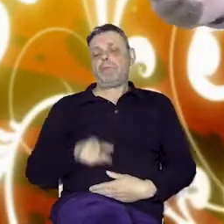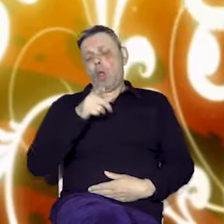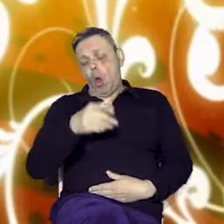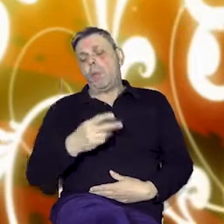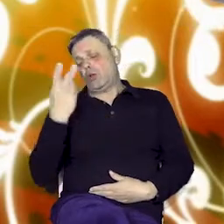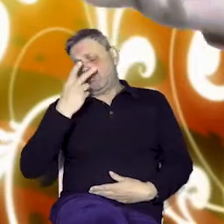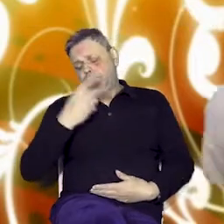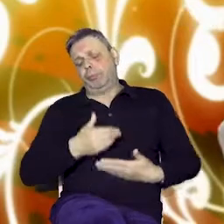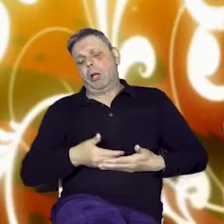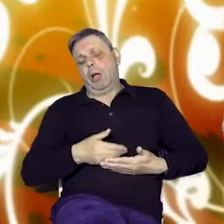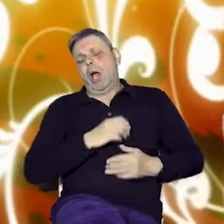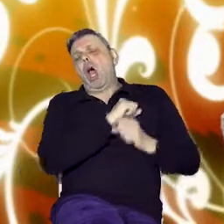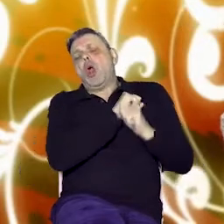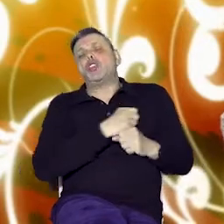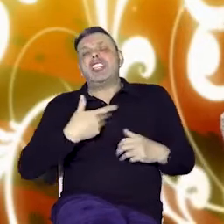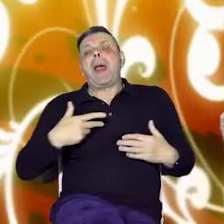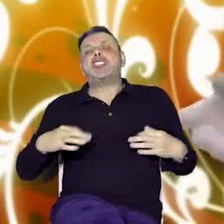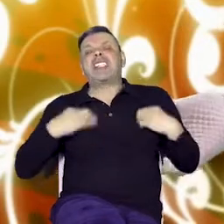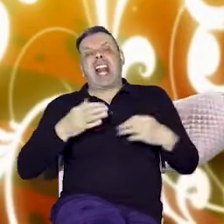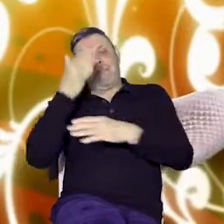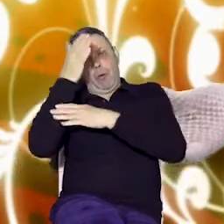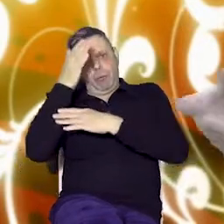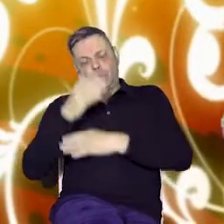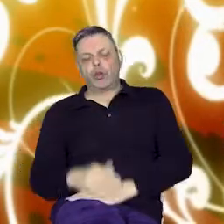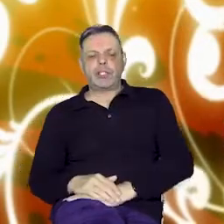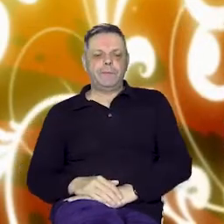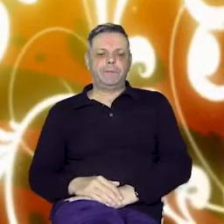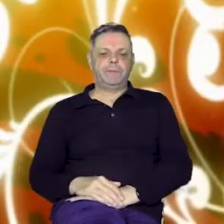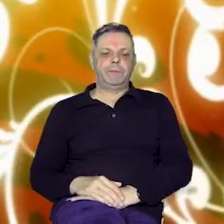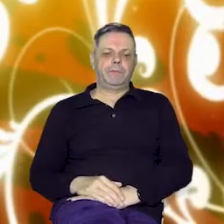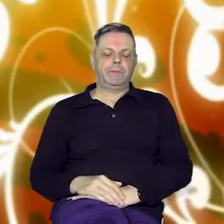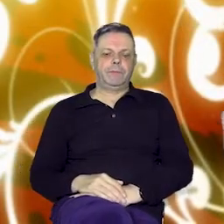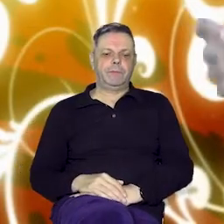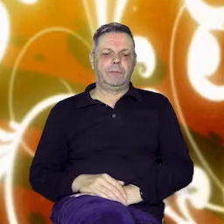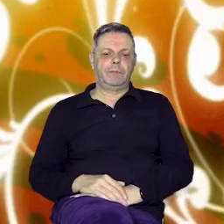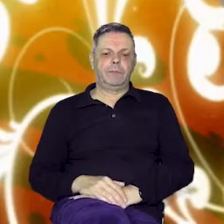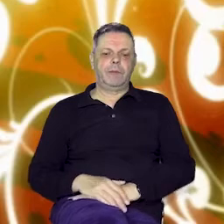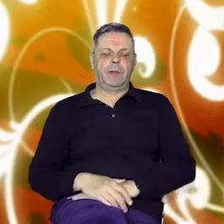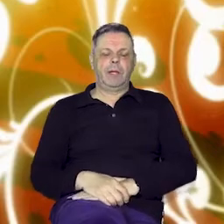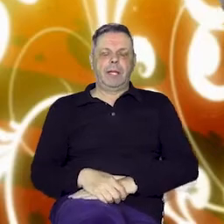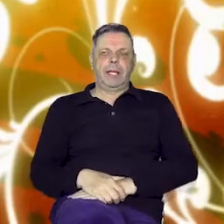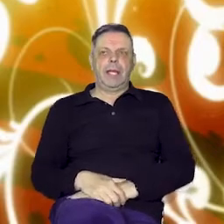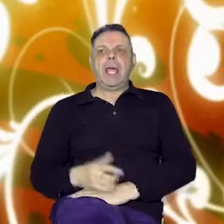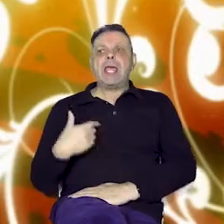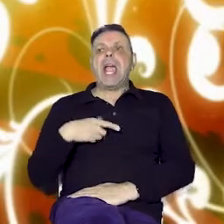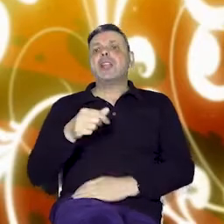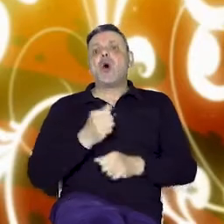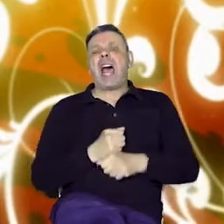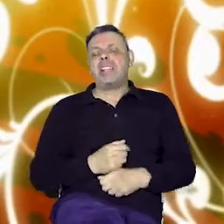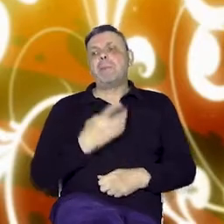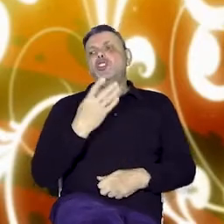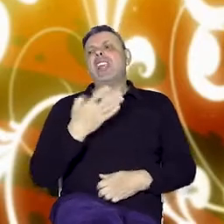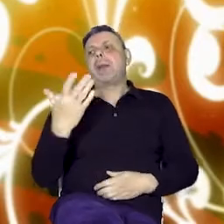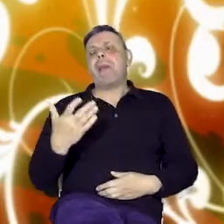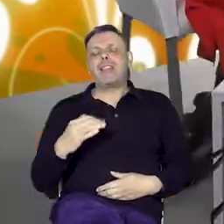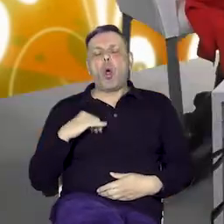preko sutra. Eto, ja to radim već 4-5 godina. Ne znam koliko dugo vi to radite. Angažirala sam medicinsku školu